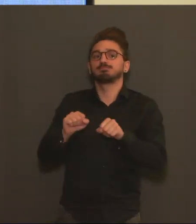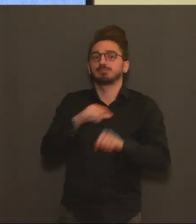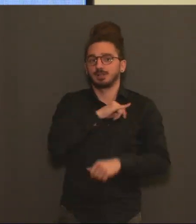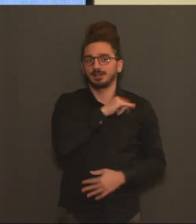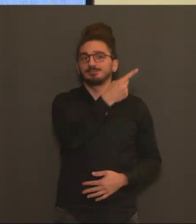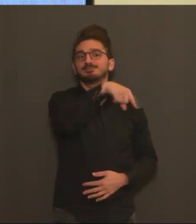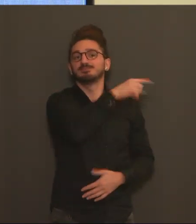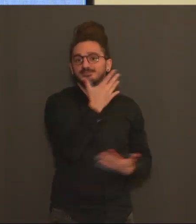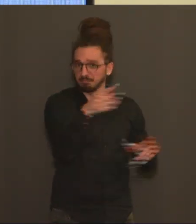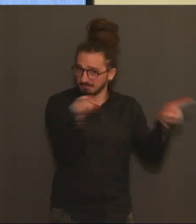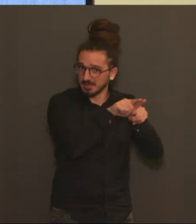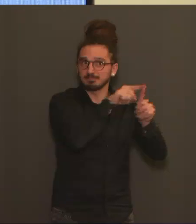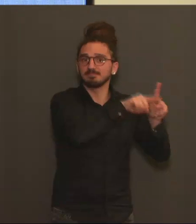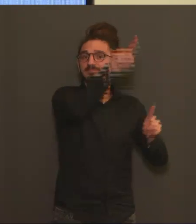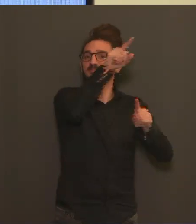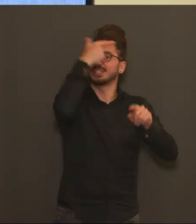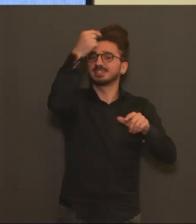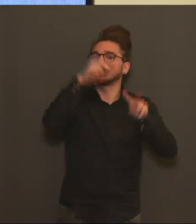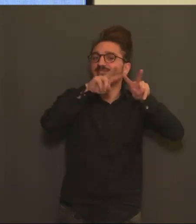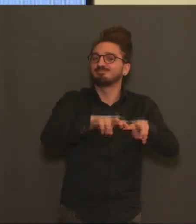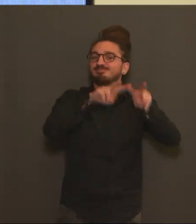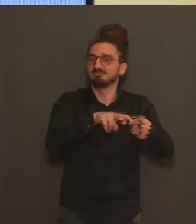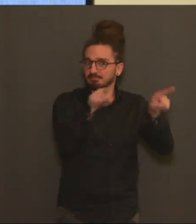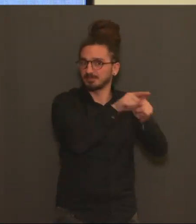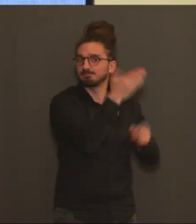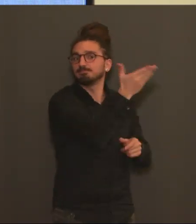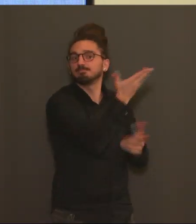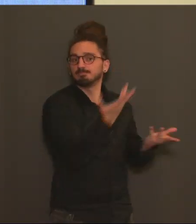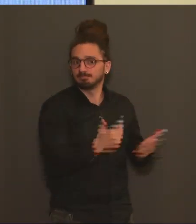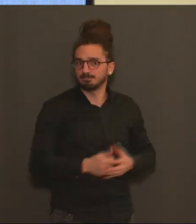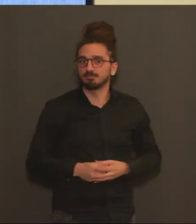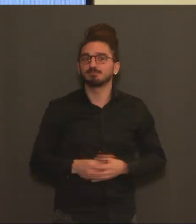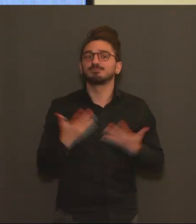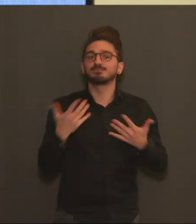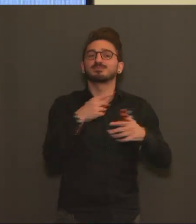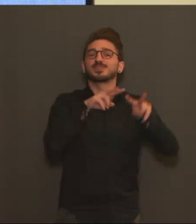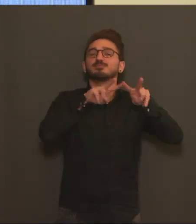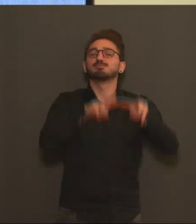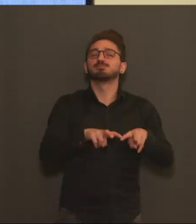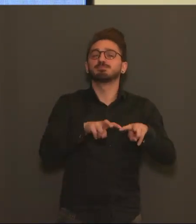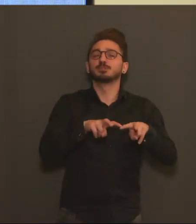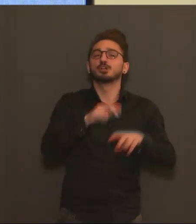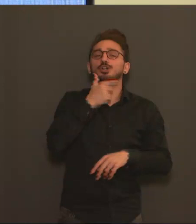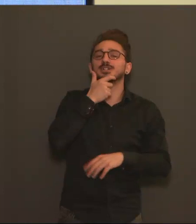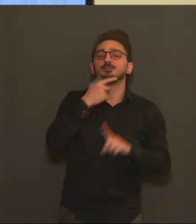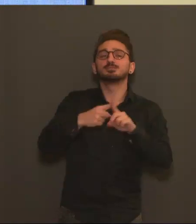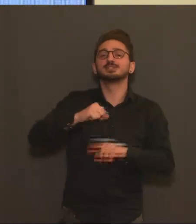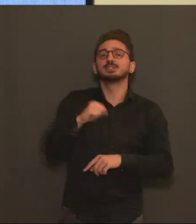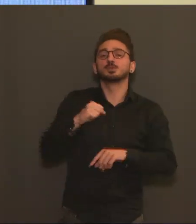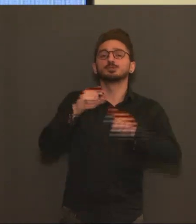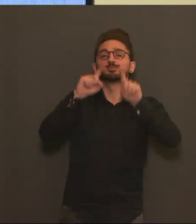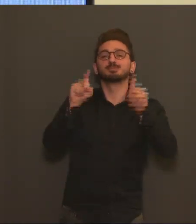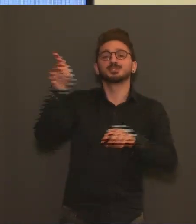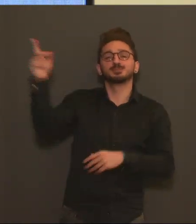l'expérience anglaise et écossaise, je dirais plus riche pour nous parce qu'elle donne à la fois des valeurs pour les vaccins